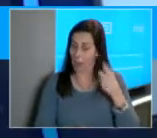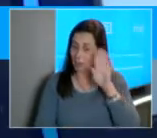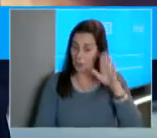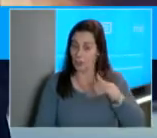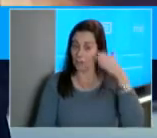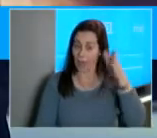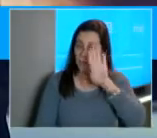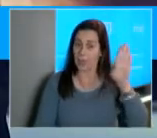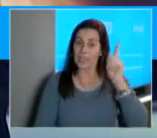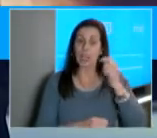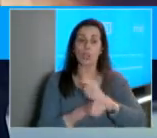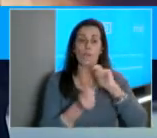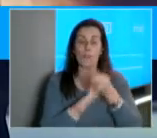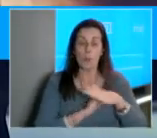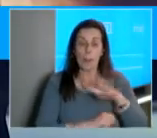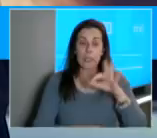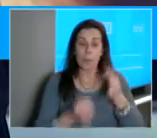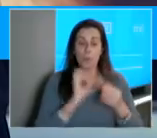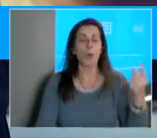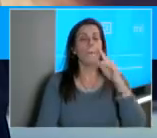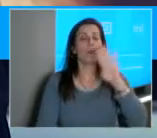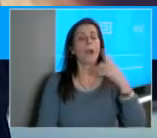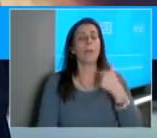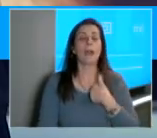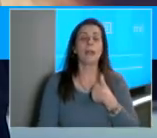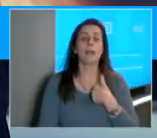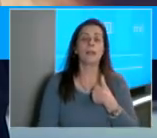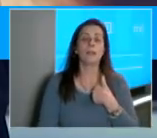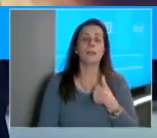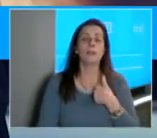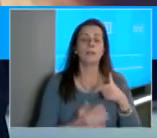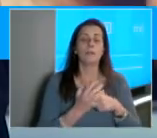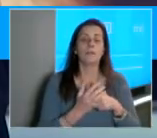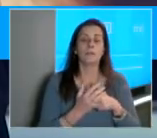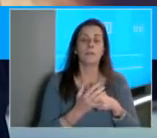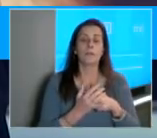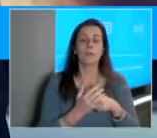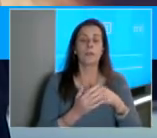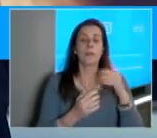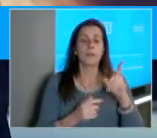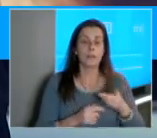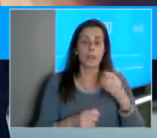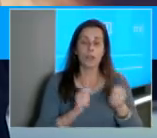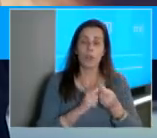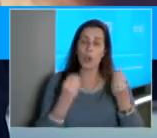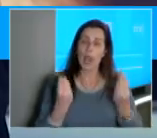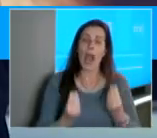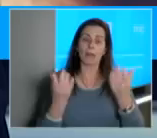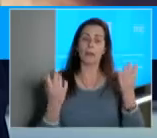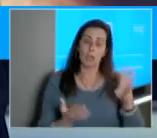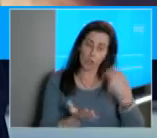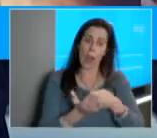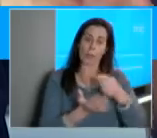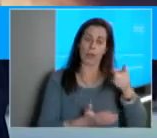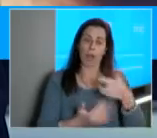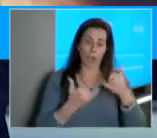אצלו בלשכה, אמרתי, הוא צריך רפורמה במערכת המשפט, אז הוא אמר לי, אוזי, ההגה מסובבים אותו לא ככה, מסובבים אותו ככה. והנה, שילמת עכשיו